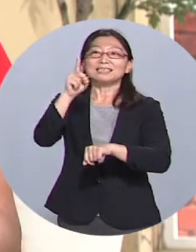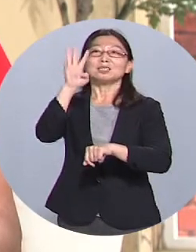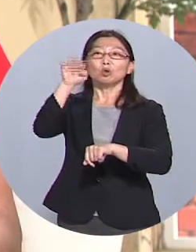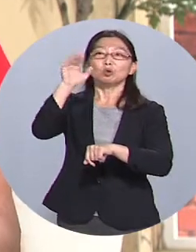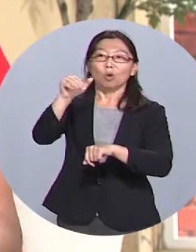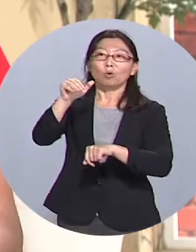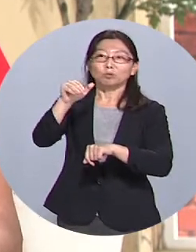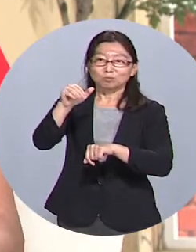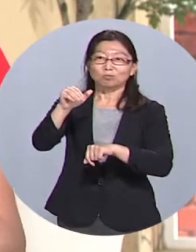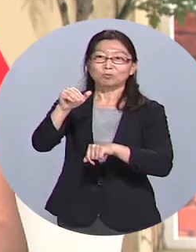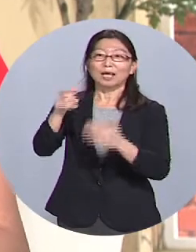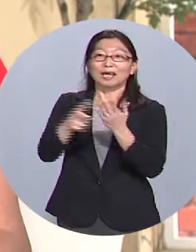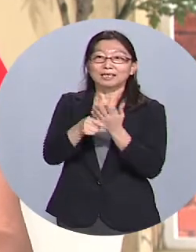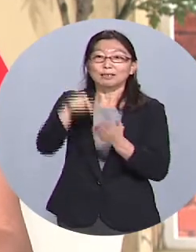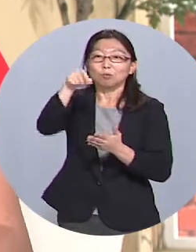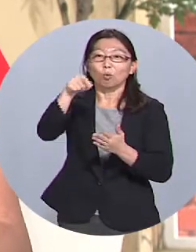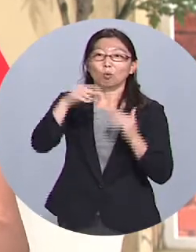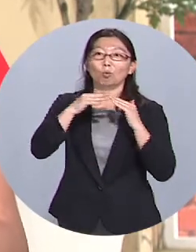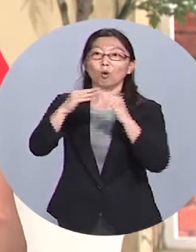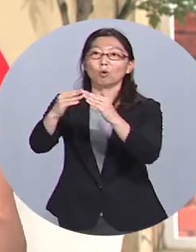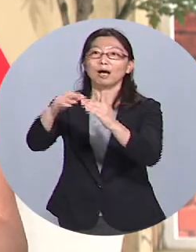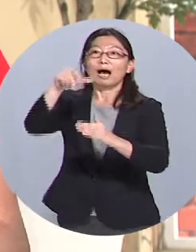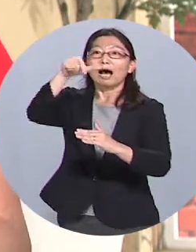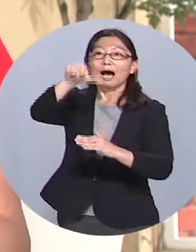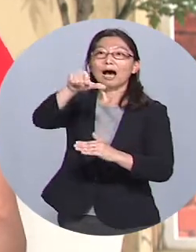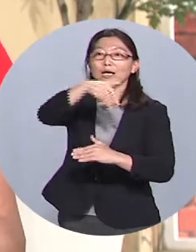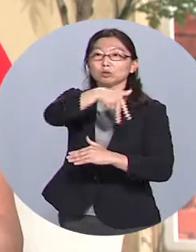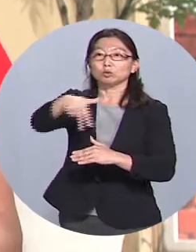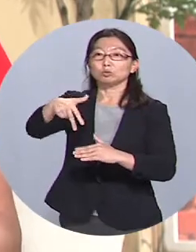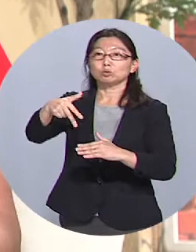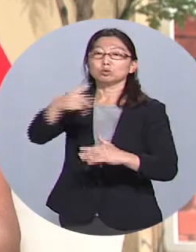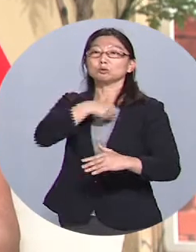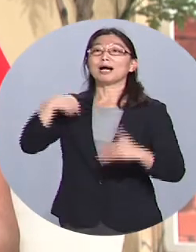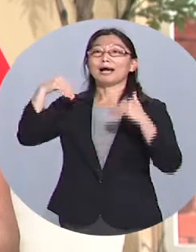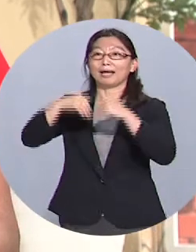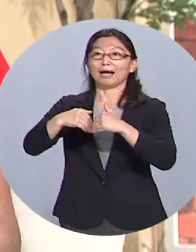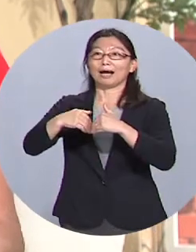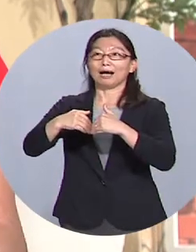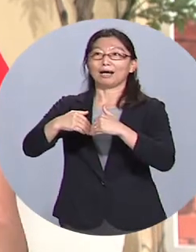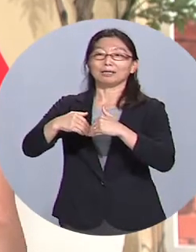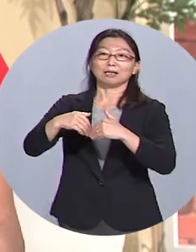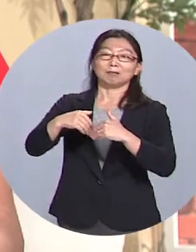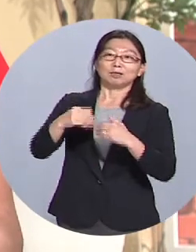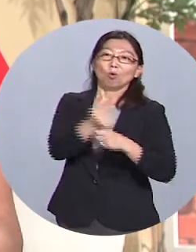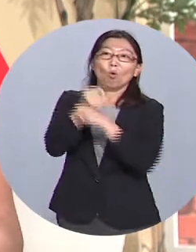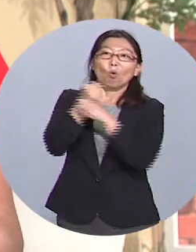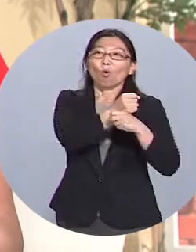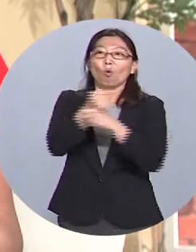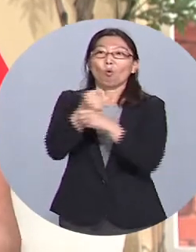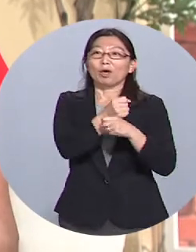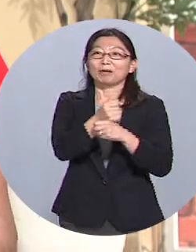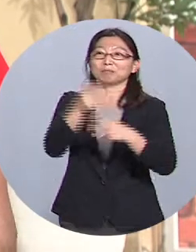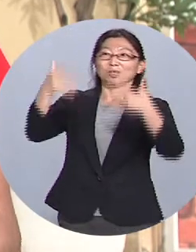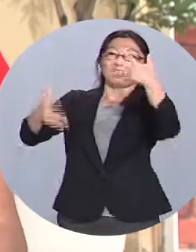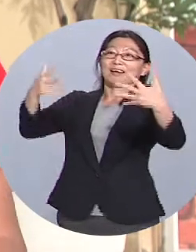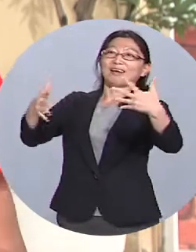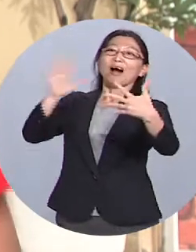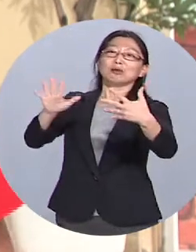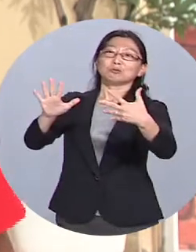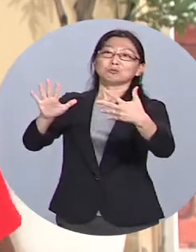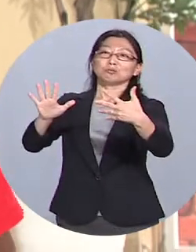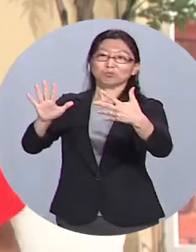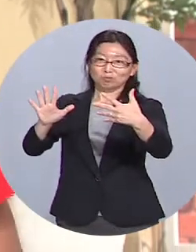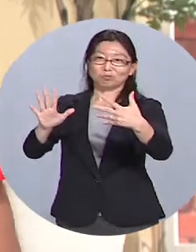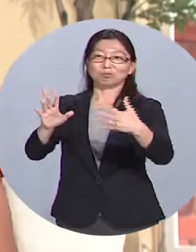谷駅直結のショッピングモール、アズ熊谷では、うん、パブリックビューイングが行われ、はい、日本代表の試合を観戦